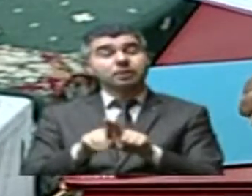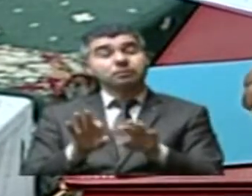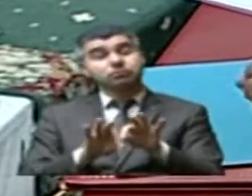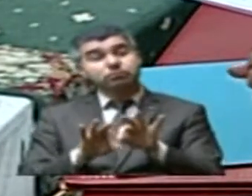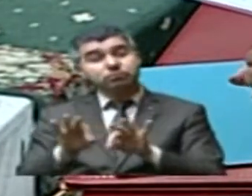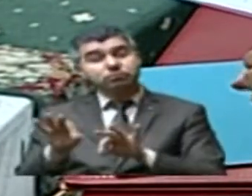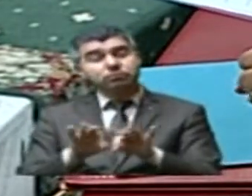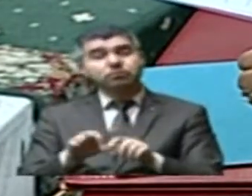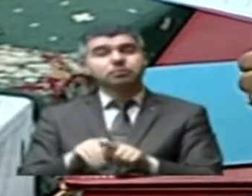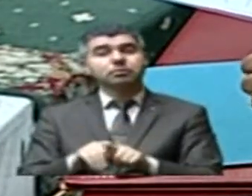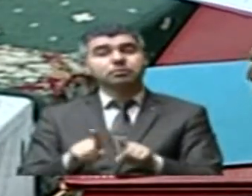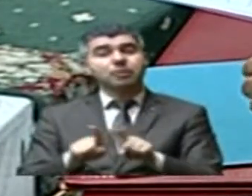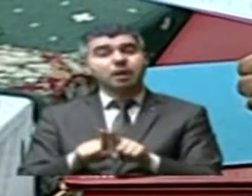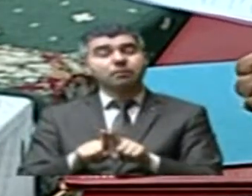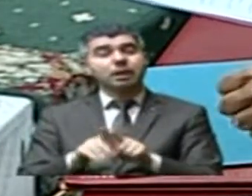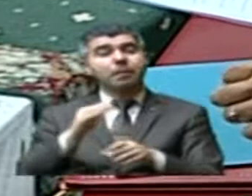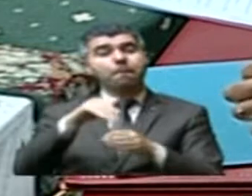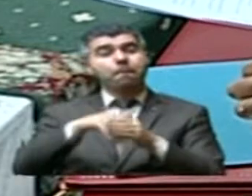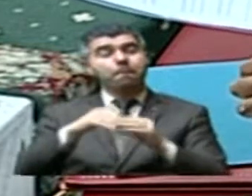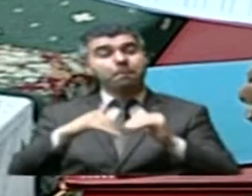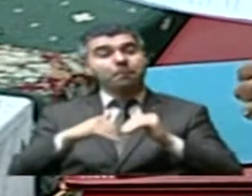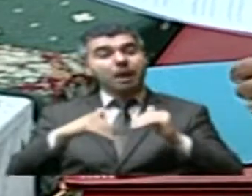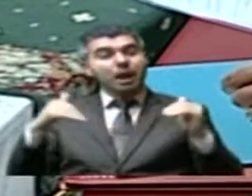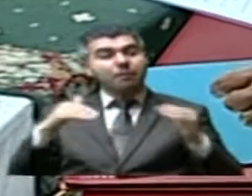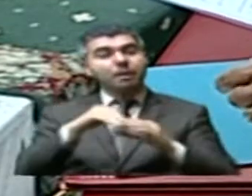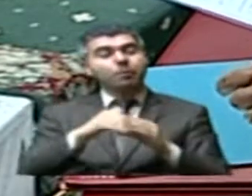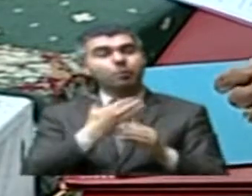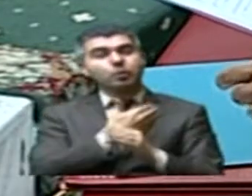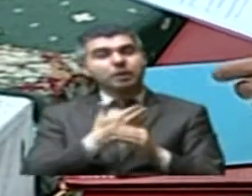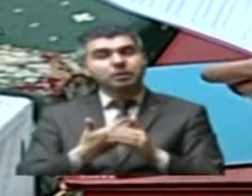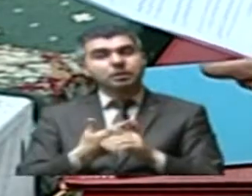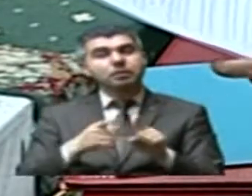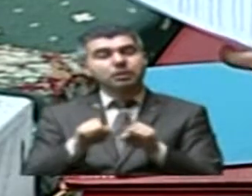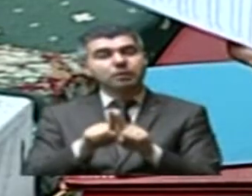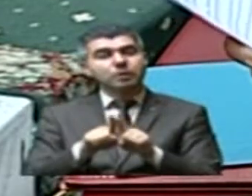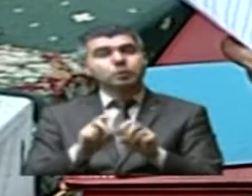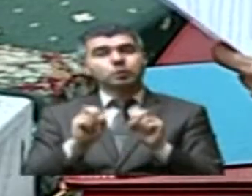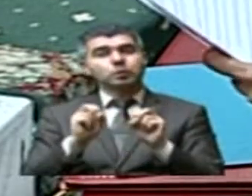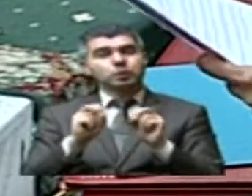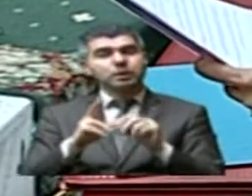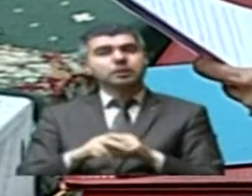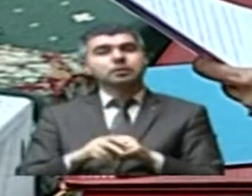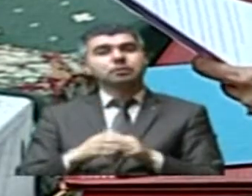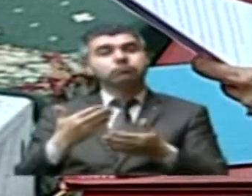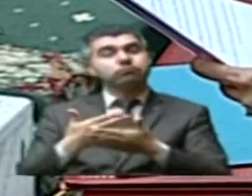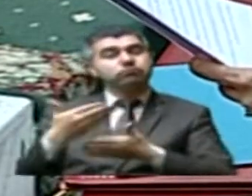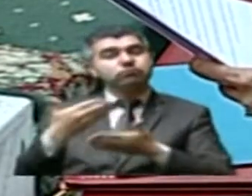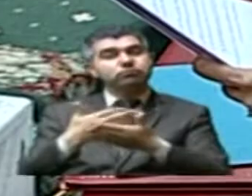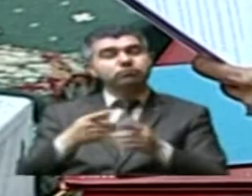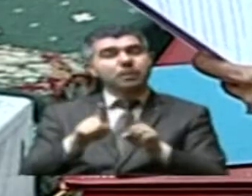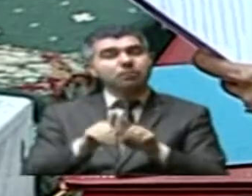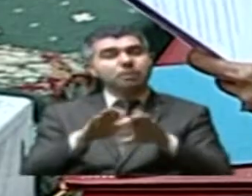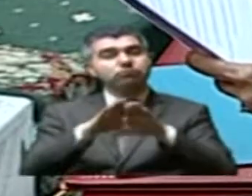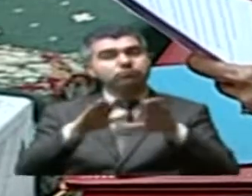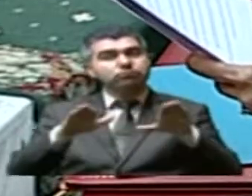التدافع النيابي والبرلماني بصفة عامة هو جزء من التحسيس ومن كذلك من التأسيس لمشروع بيئي